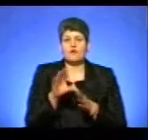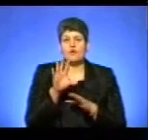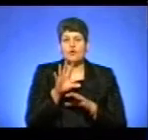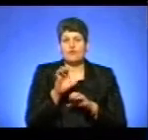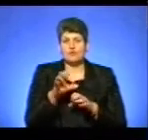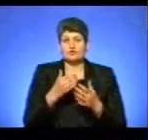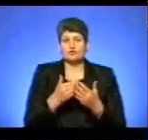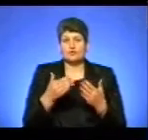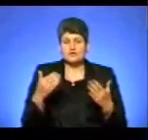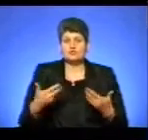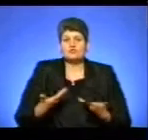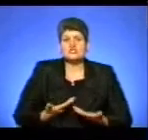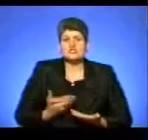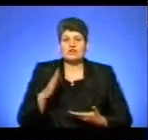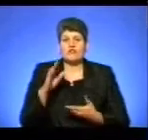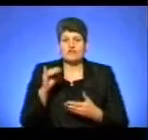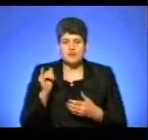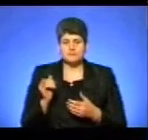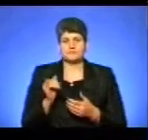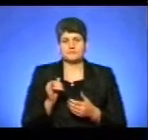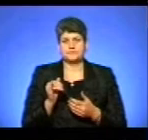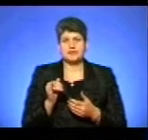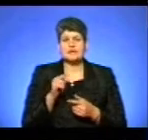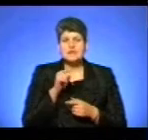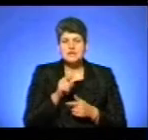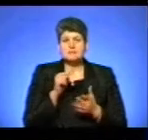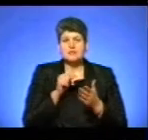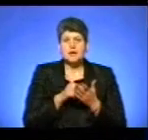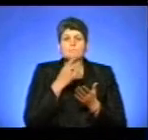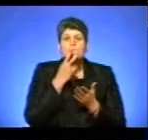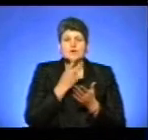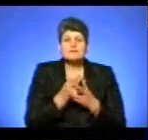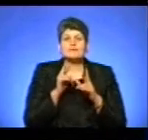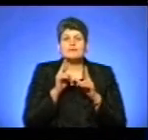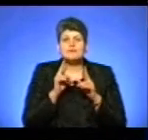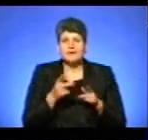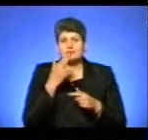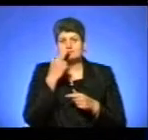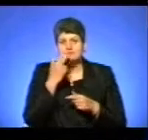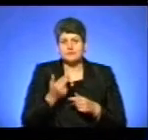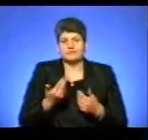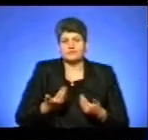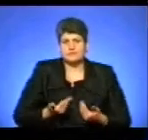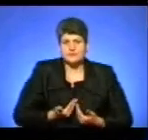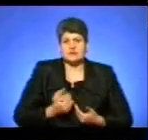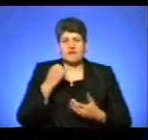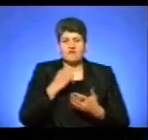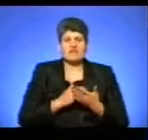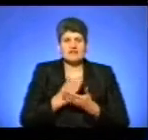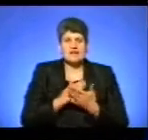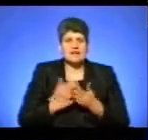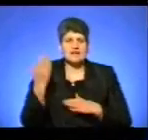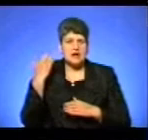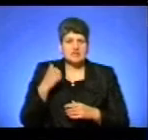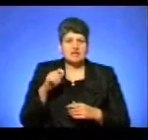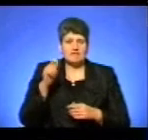з Чернівців «Живі» всеукраїнського проєкту «Ротація». Її мета – показати, як соціалізувалися у мирному житті ветерани війни на